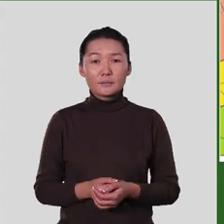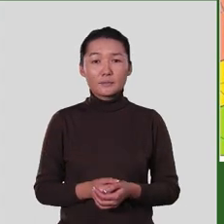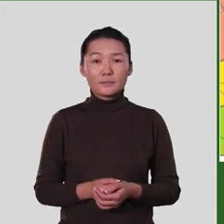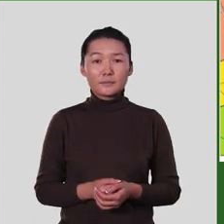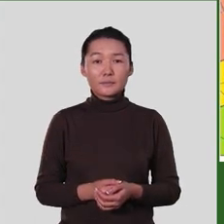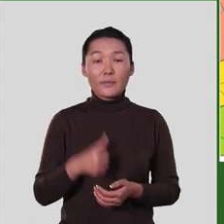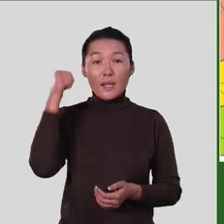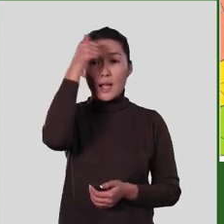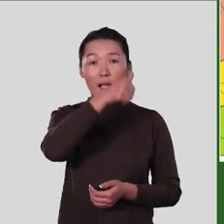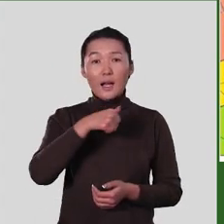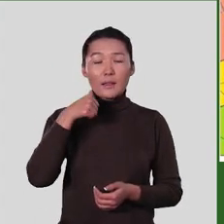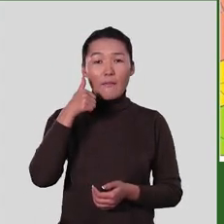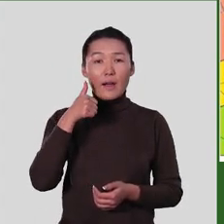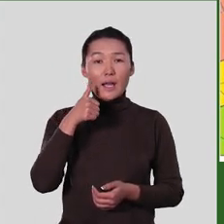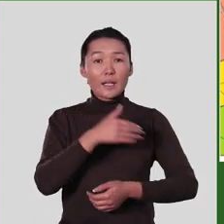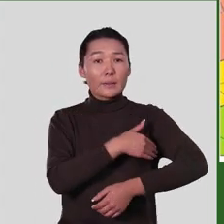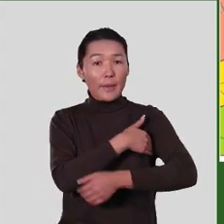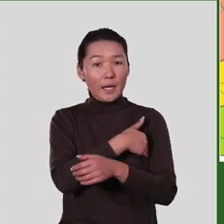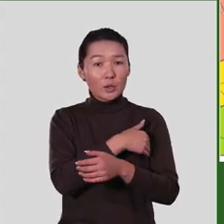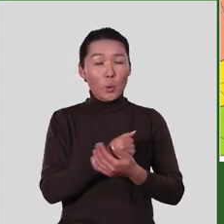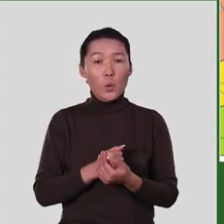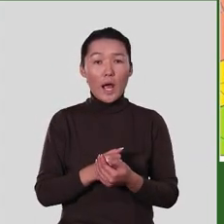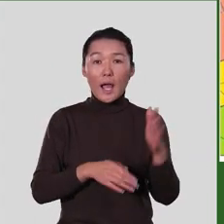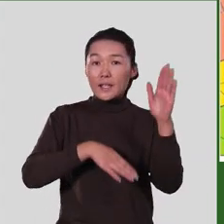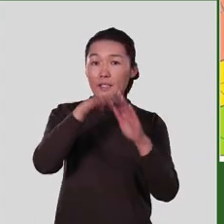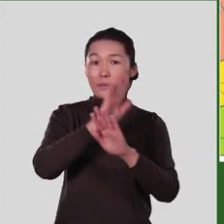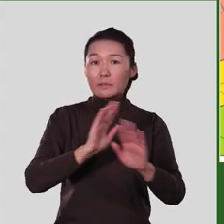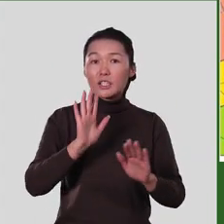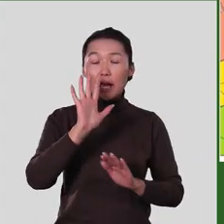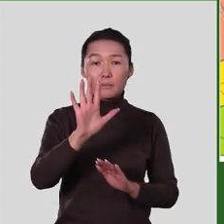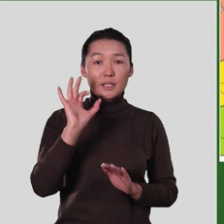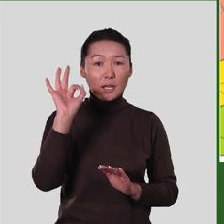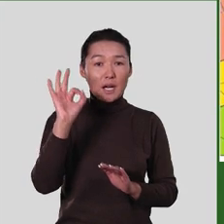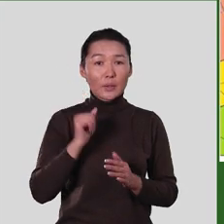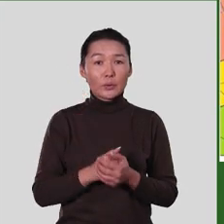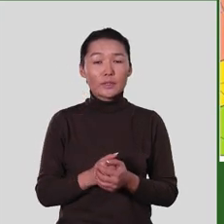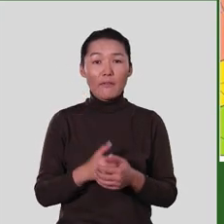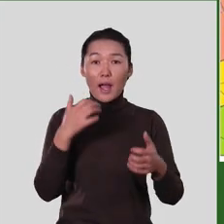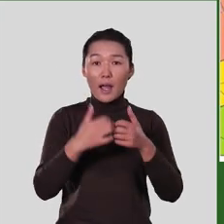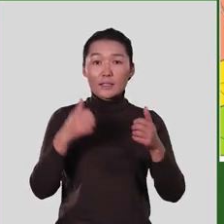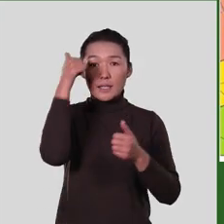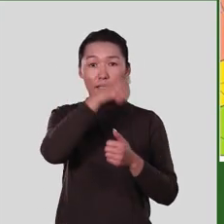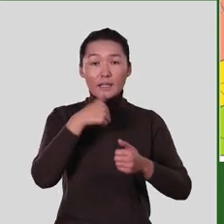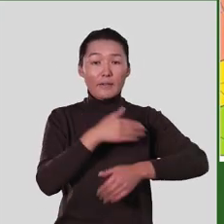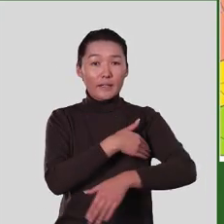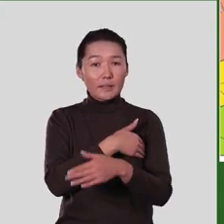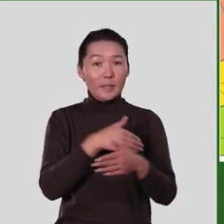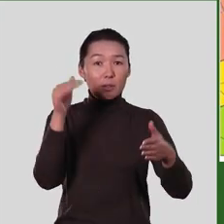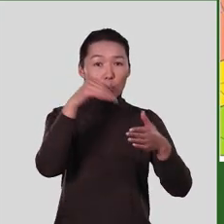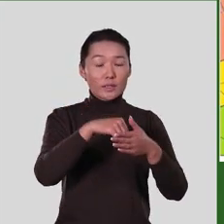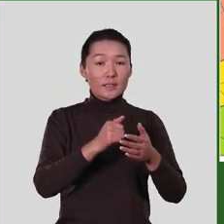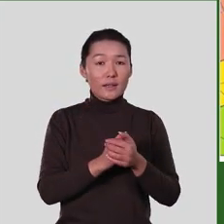года. Годовая амплитуда температур не превышает 5 градусов, а среднегодовые температуры